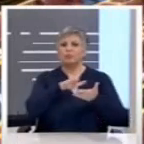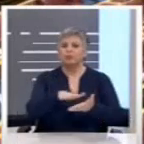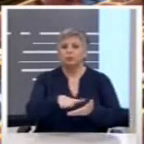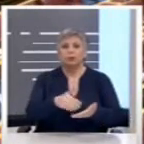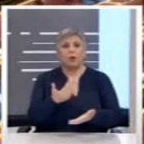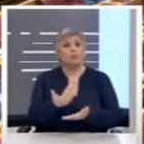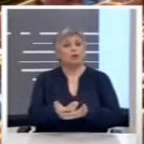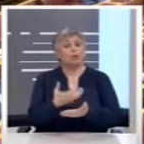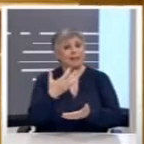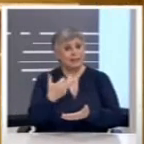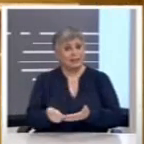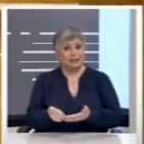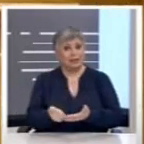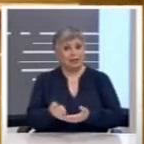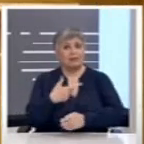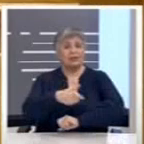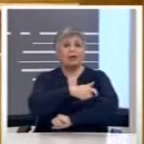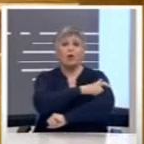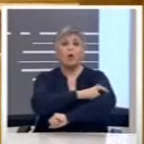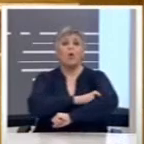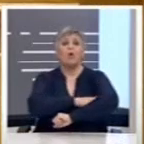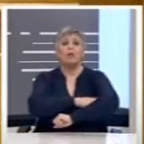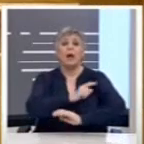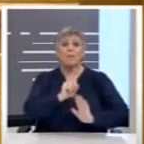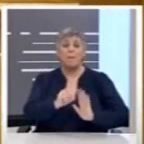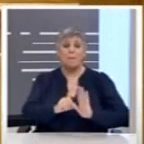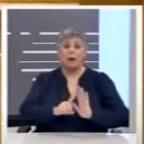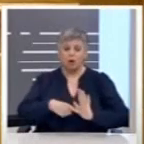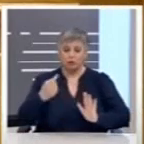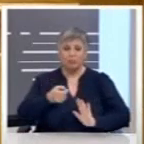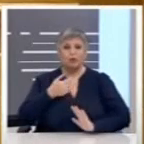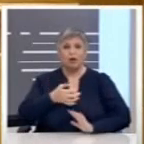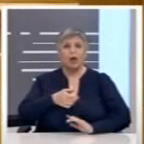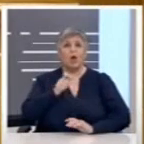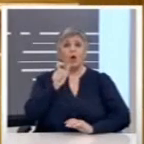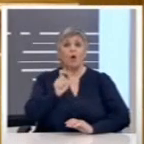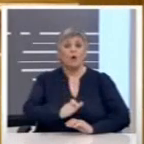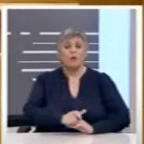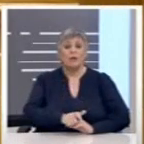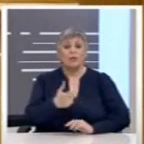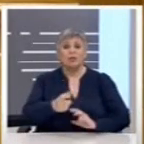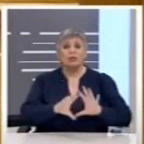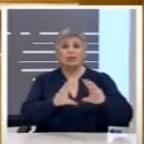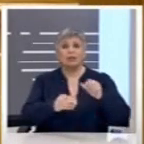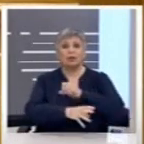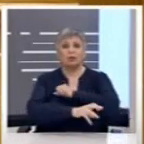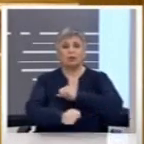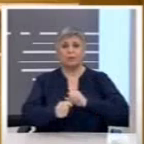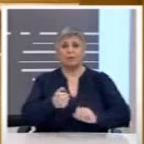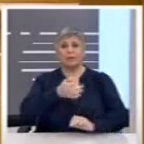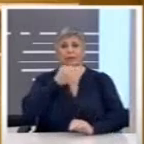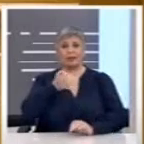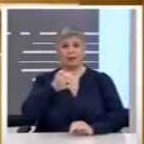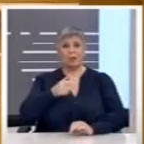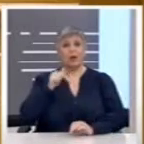ΙΕ για πρώτη φορά επίσημα δήλωσε με τα χείλη του Γενικού Γραμματέα του ότι στο Κυπριακό δεν μπορεί τρίτη